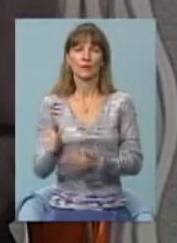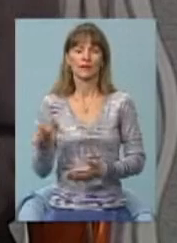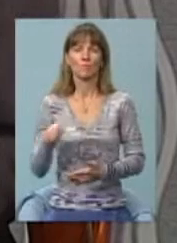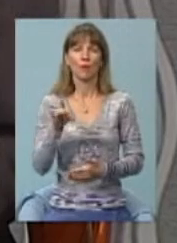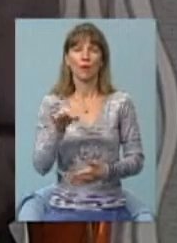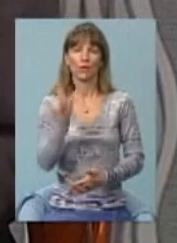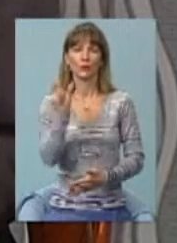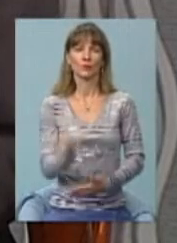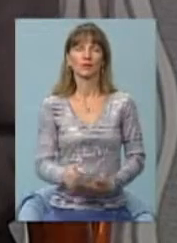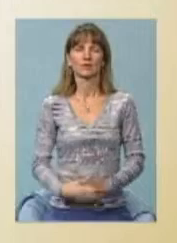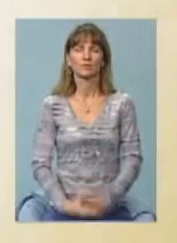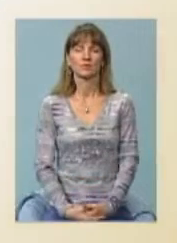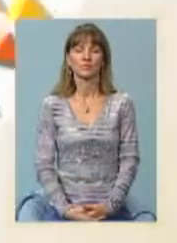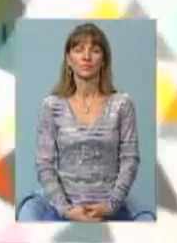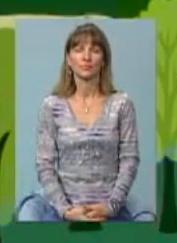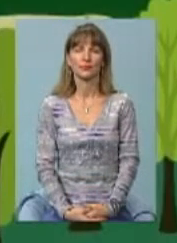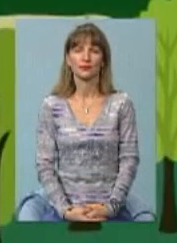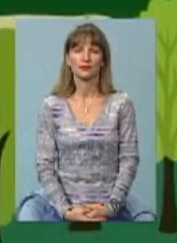людину.